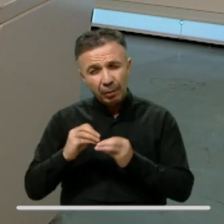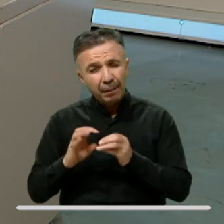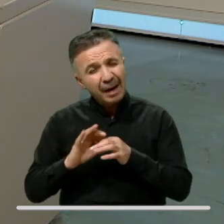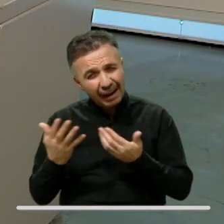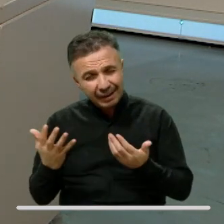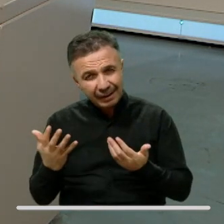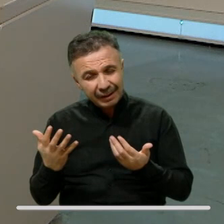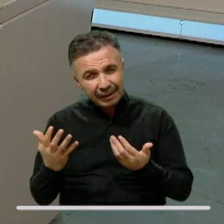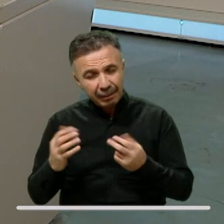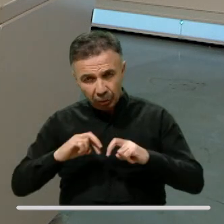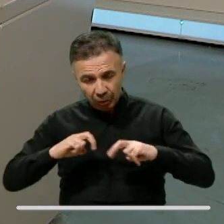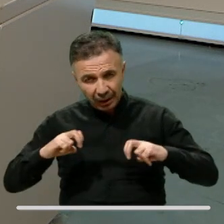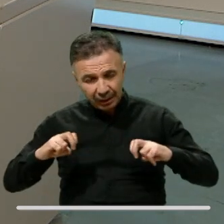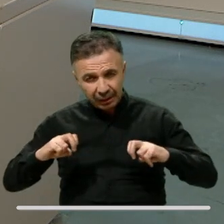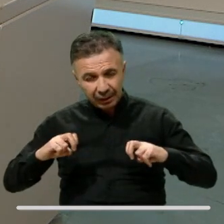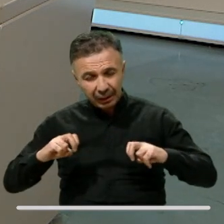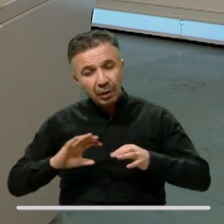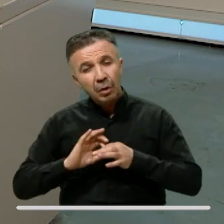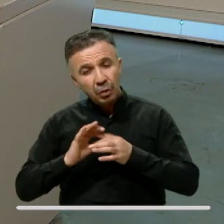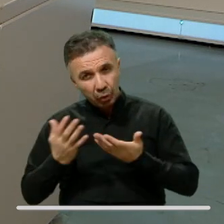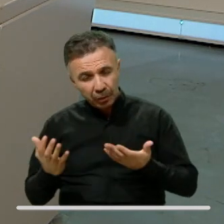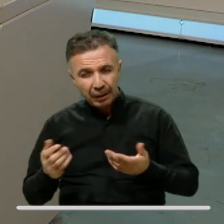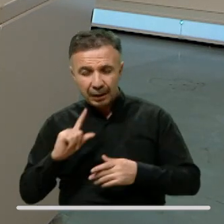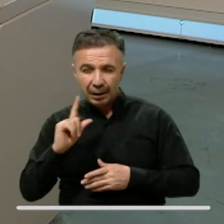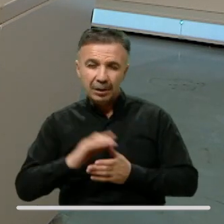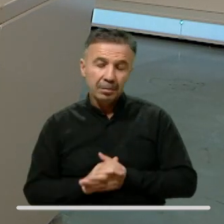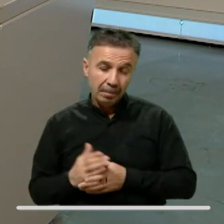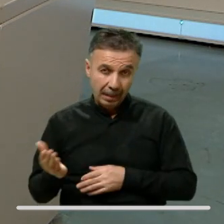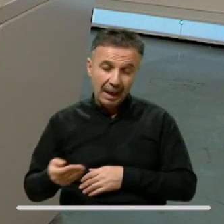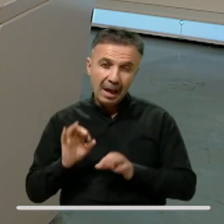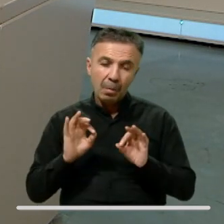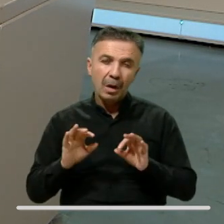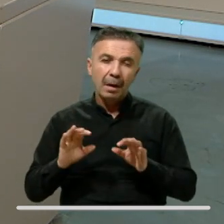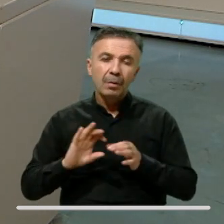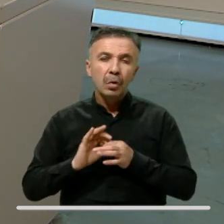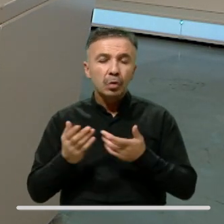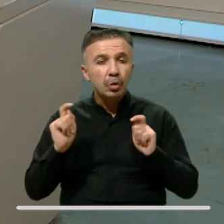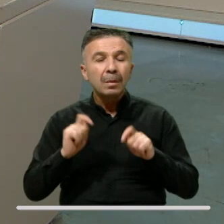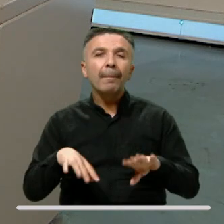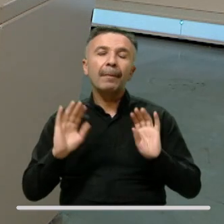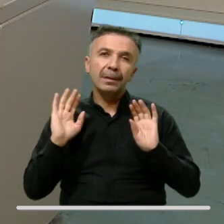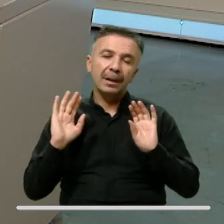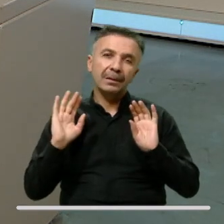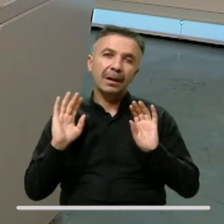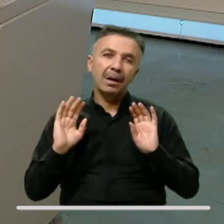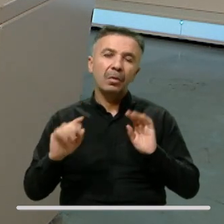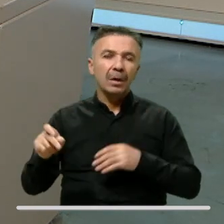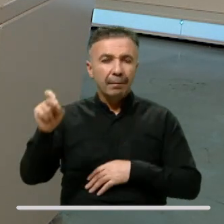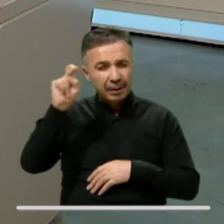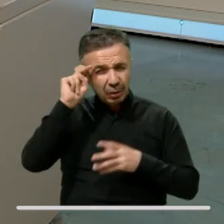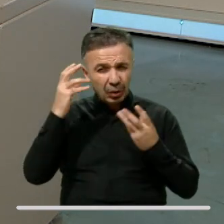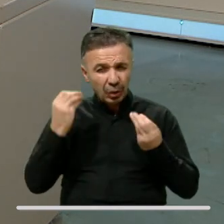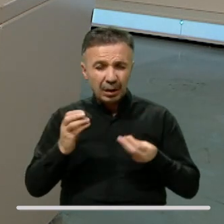Bu problemlerin çözümü yönüne gitmeliler. Eğer bu çözüm yönüne gitmezlerse burada psikolojik